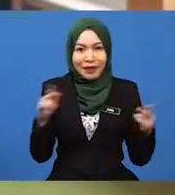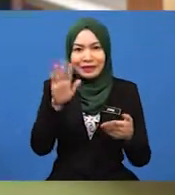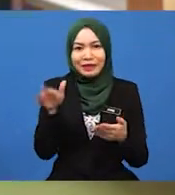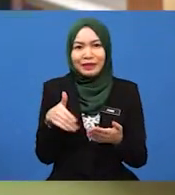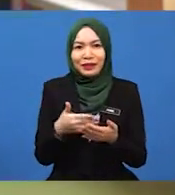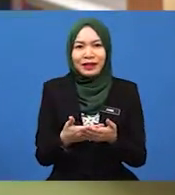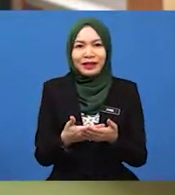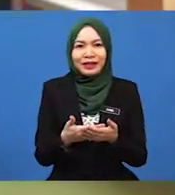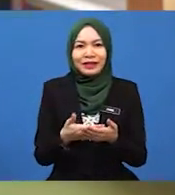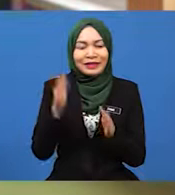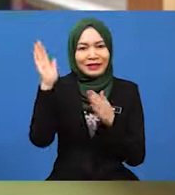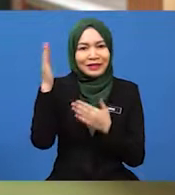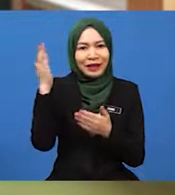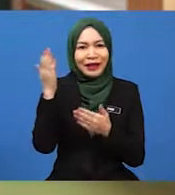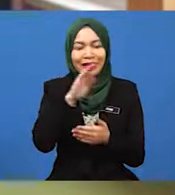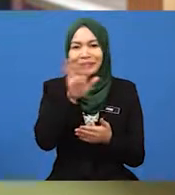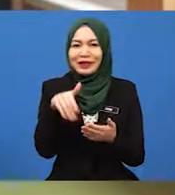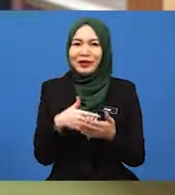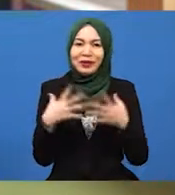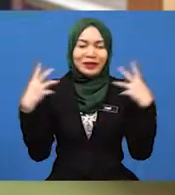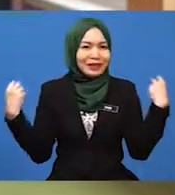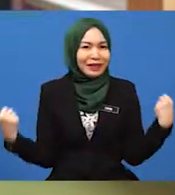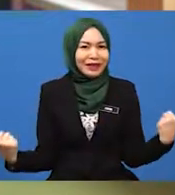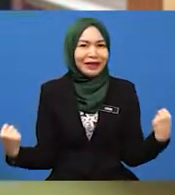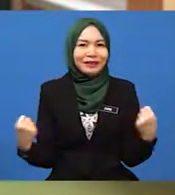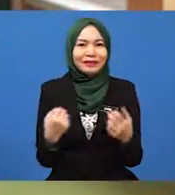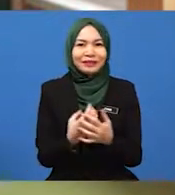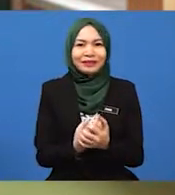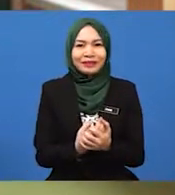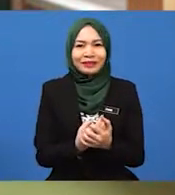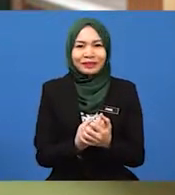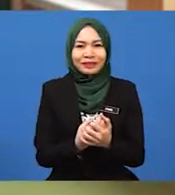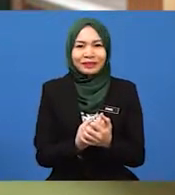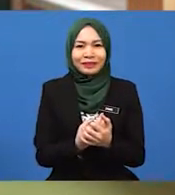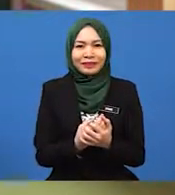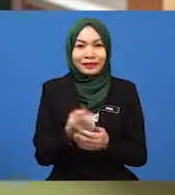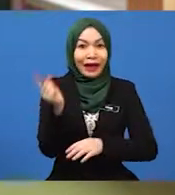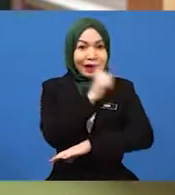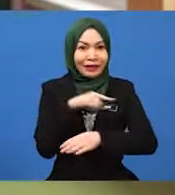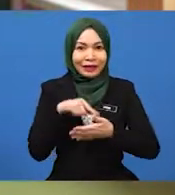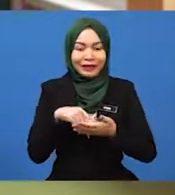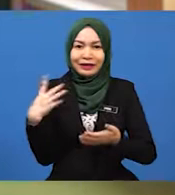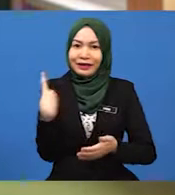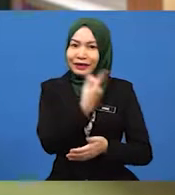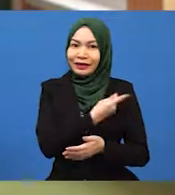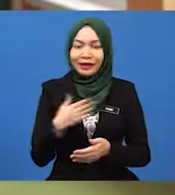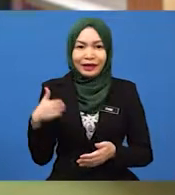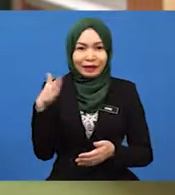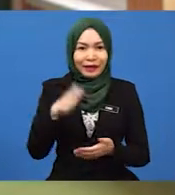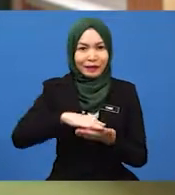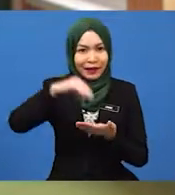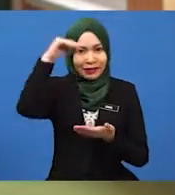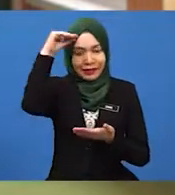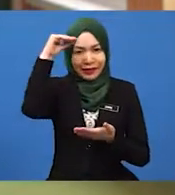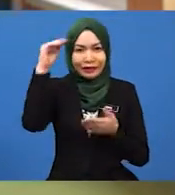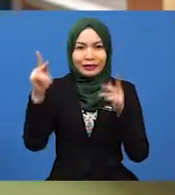Semoga kamu sihat dan ceria sentiasa. Pada hari ini, kita akan belajar